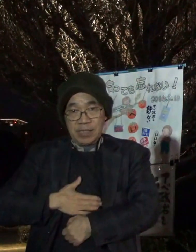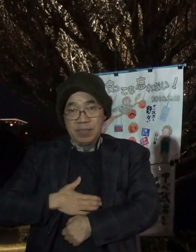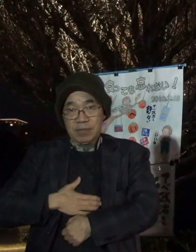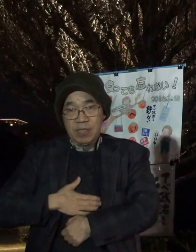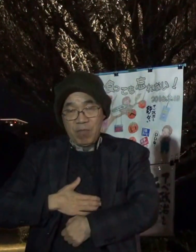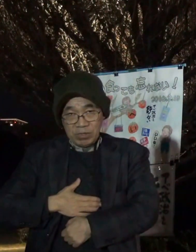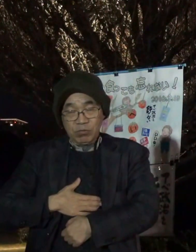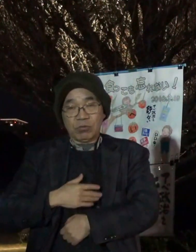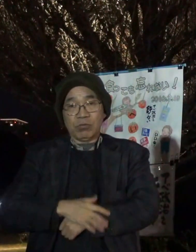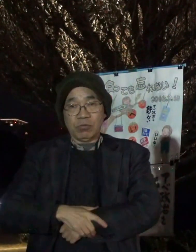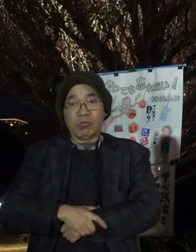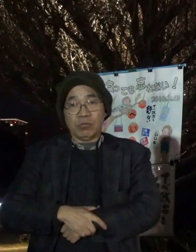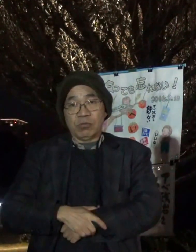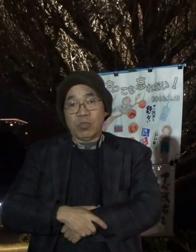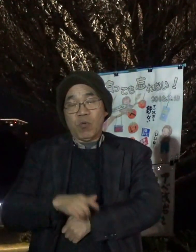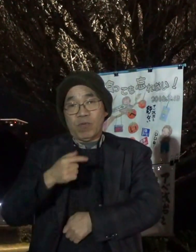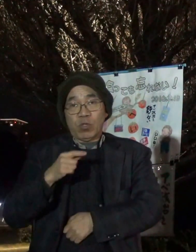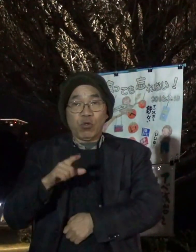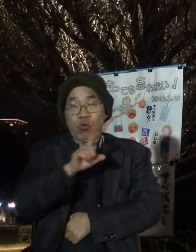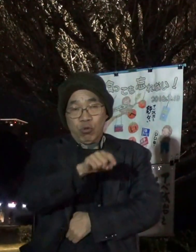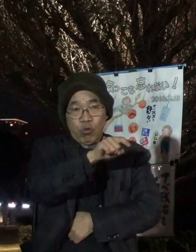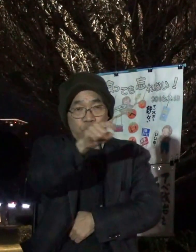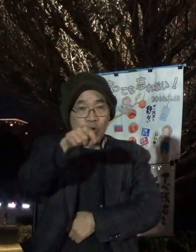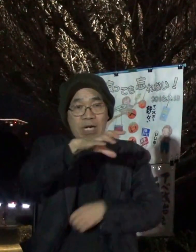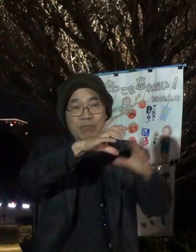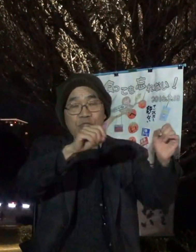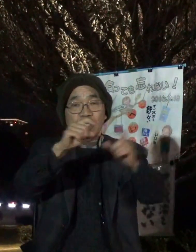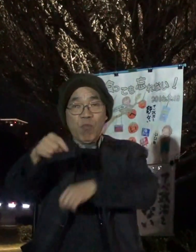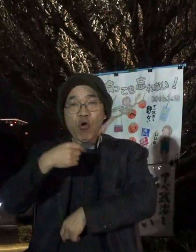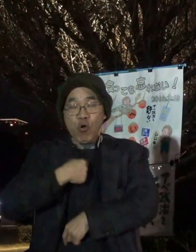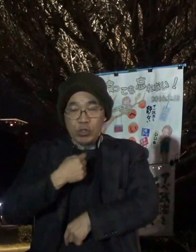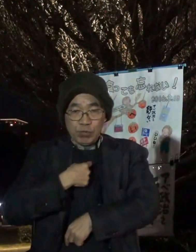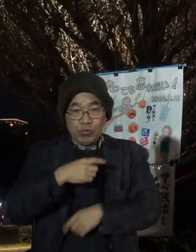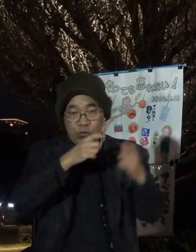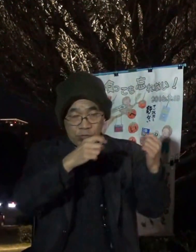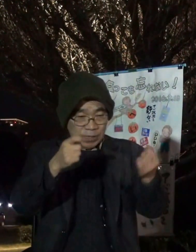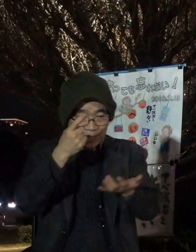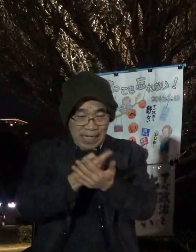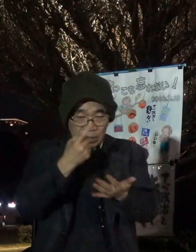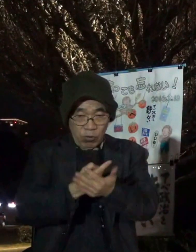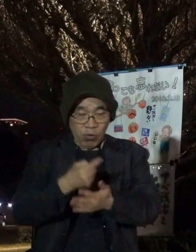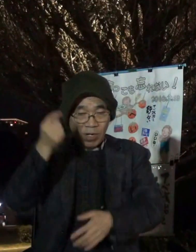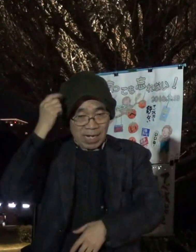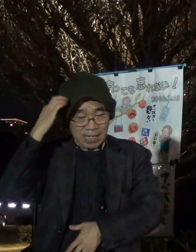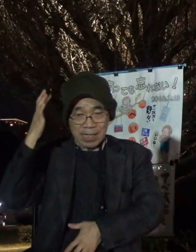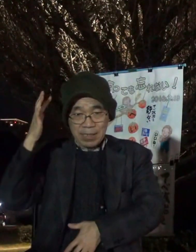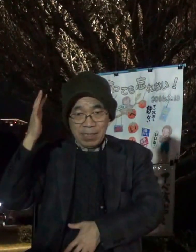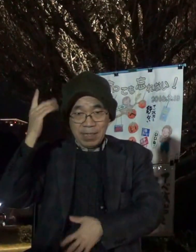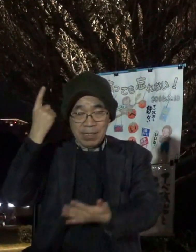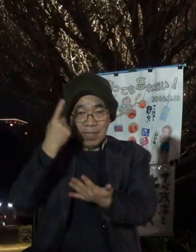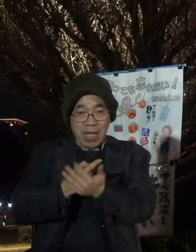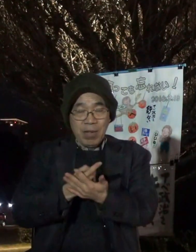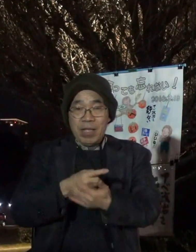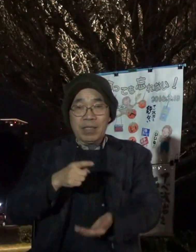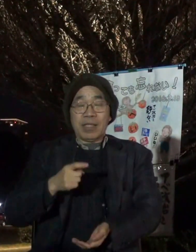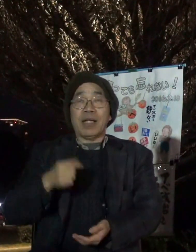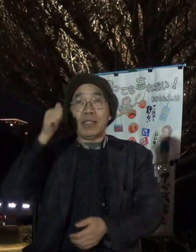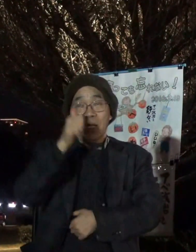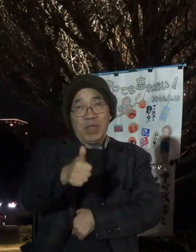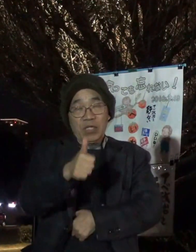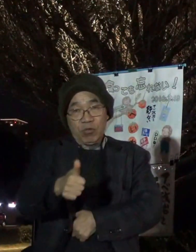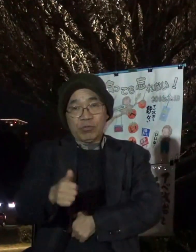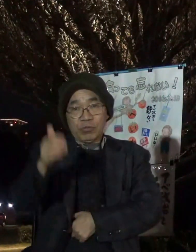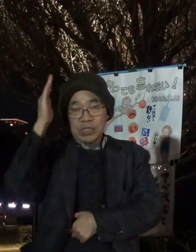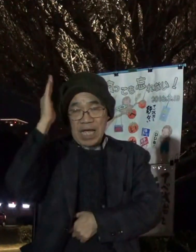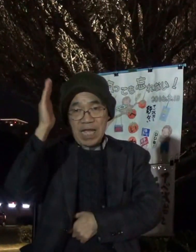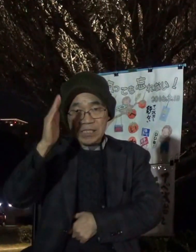どのような国でも自分の国のことだけを考えていてはいけないという政治道徳の法則